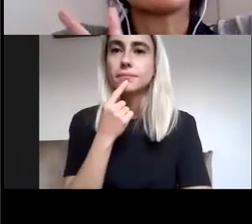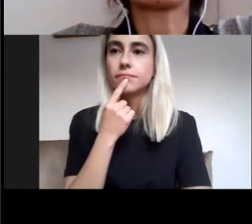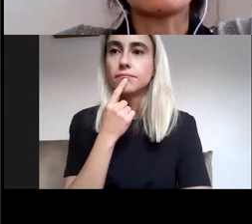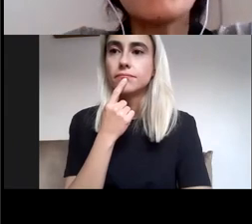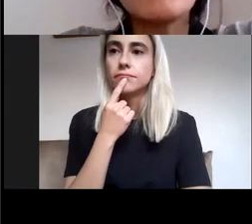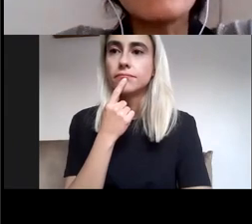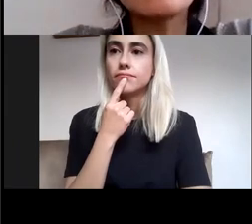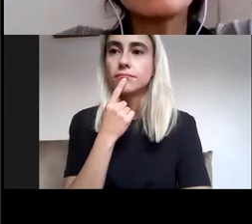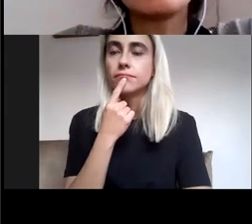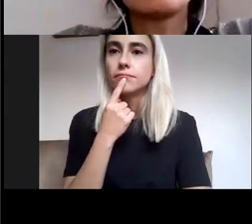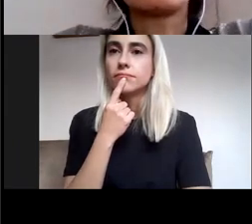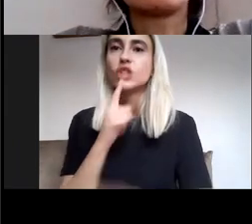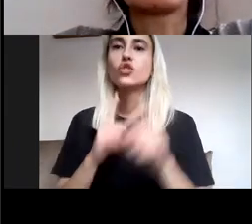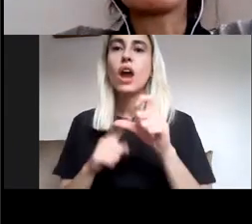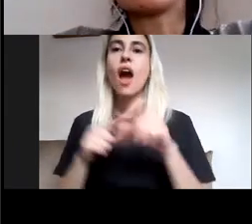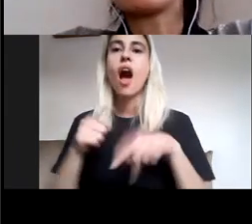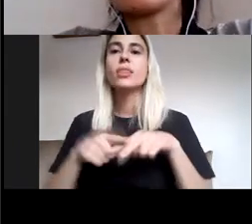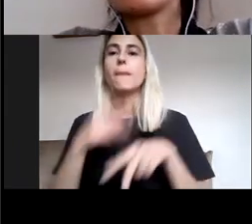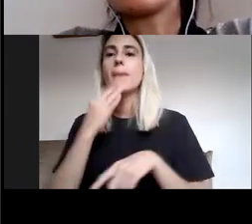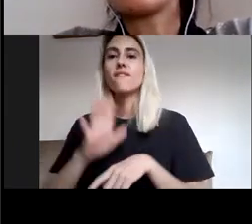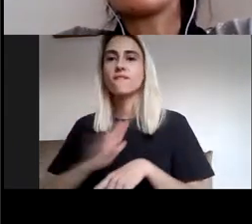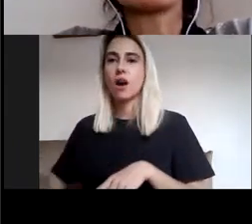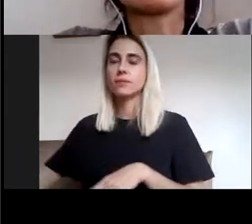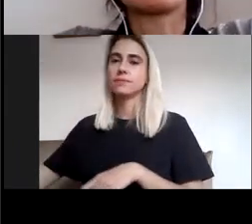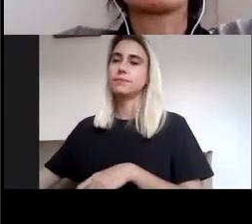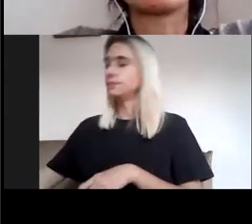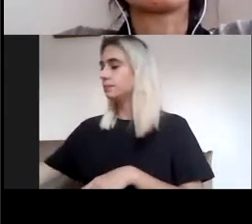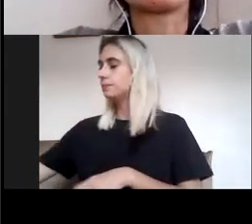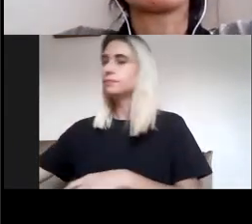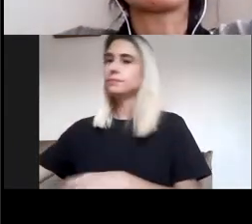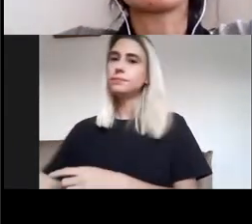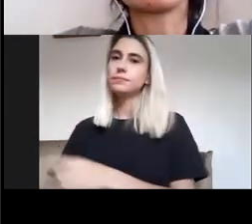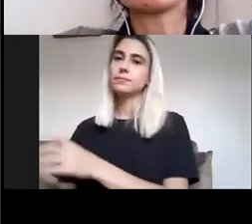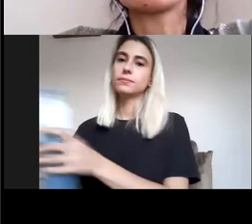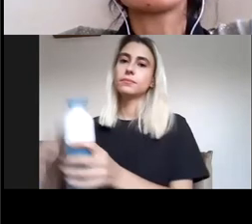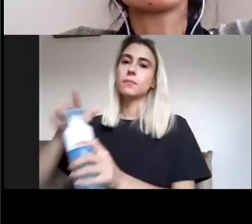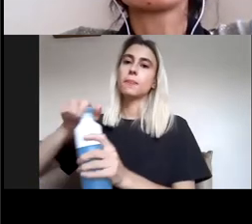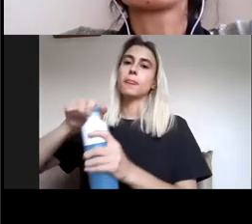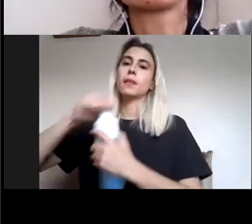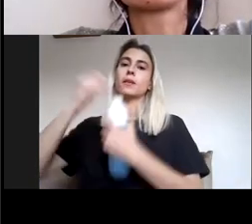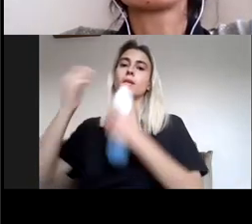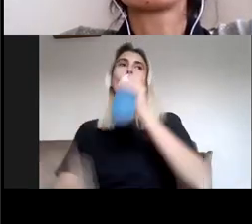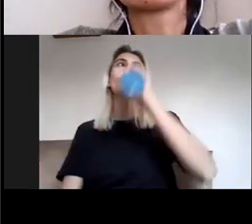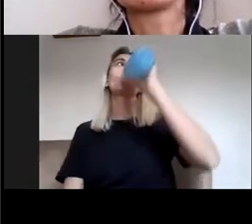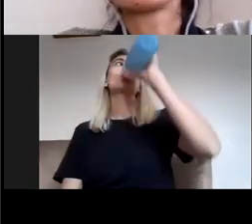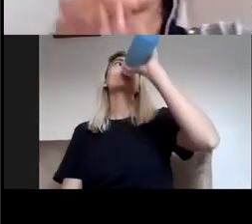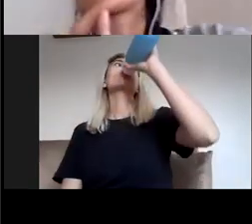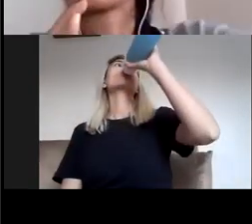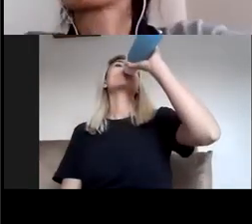Çağrı Artan Bey var. Evet, Çağrı Bey. Evet, evet. Evet, istersen hocam, bir dakika Çağrı'dan